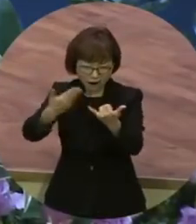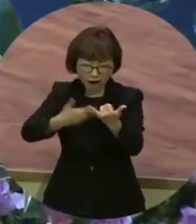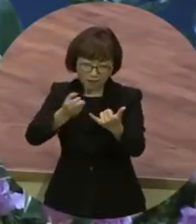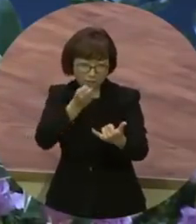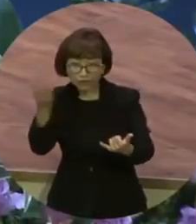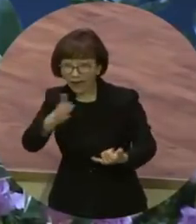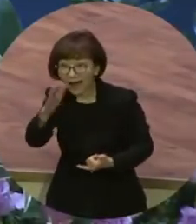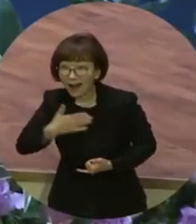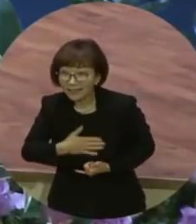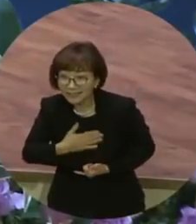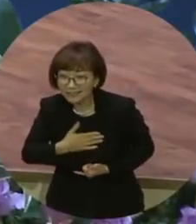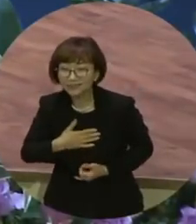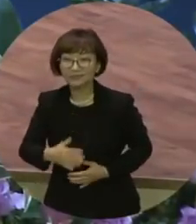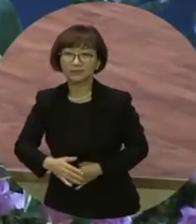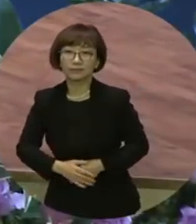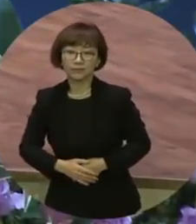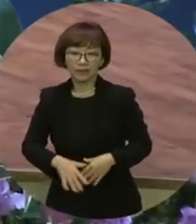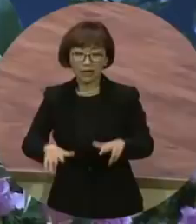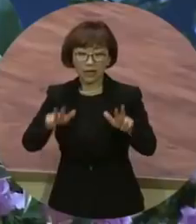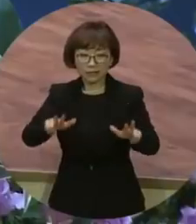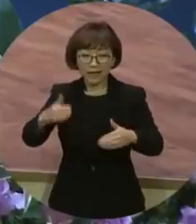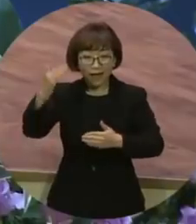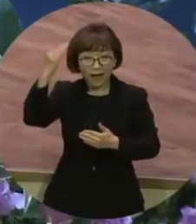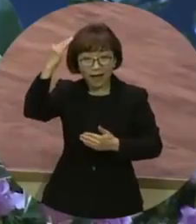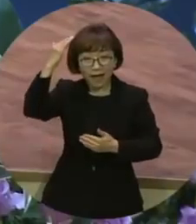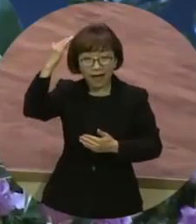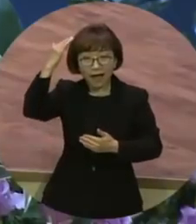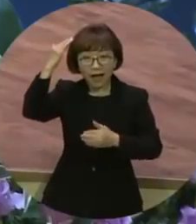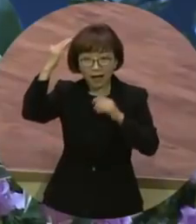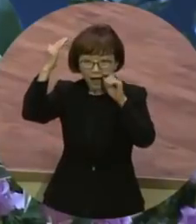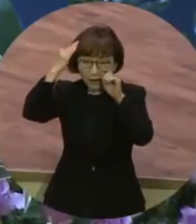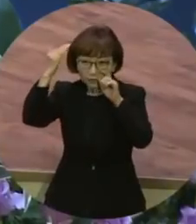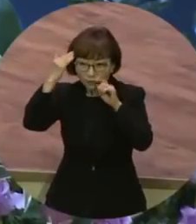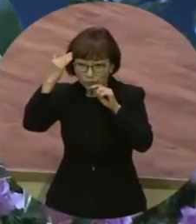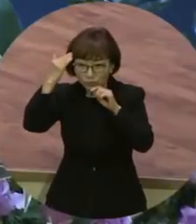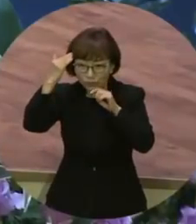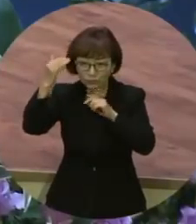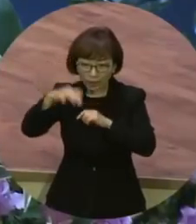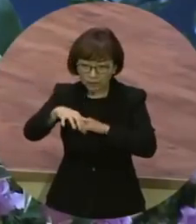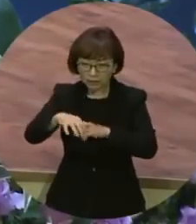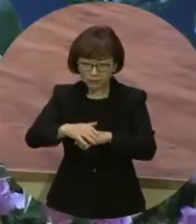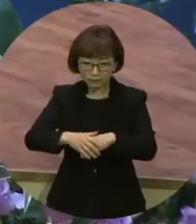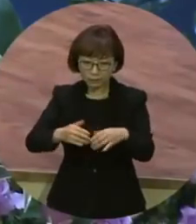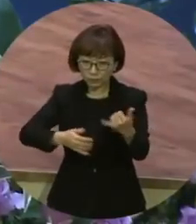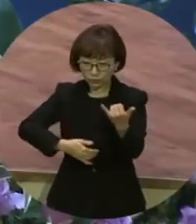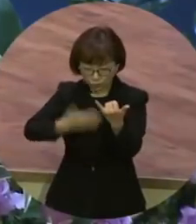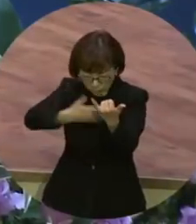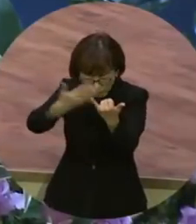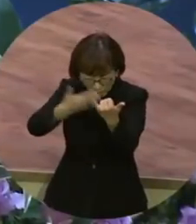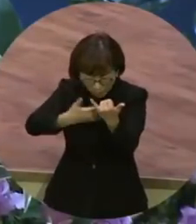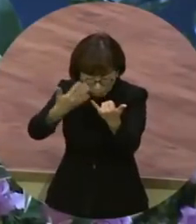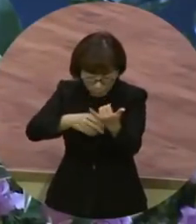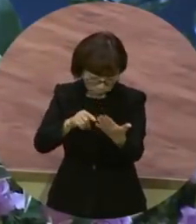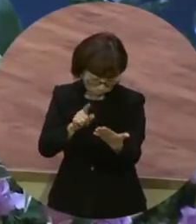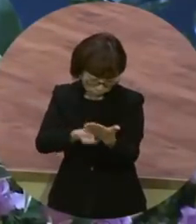여러분 유튜브에서는 이미 우리나라는 동성결혼 합법된 나라 같아요. 유튜브 보면.